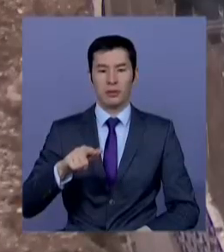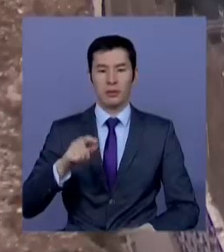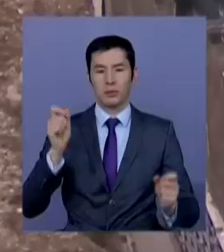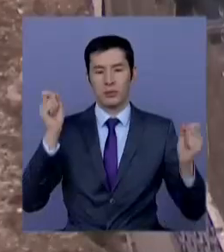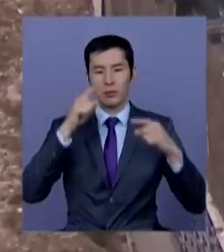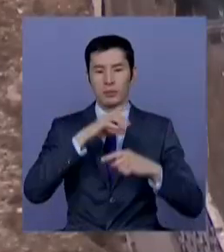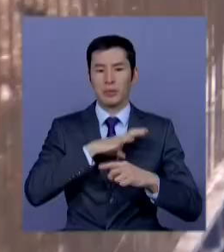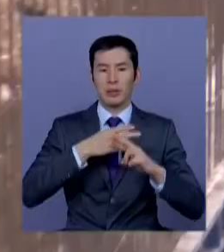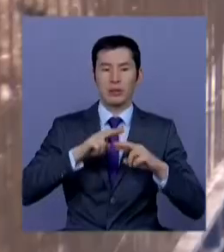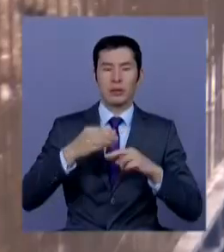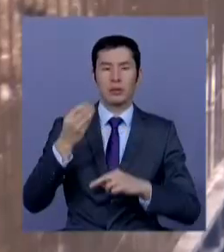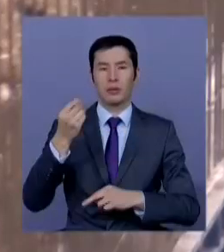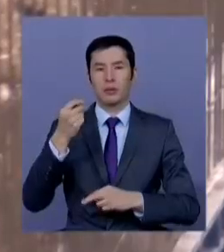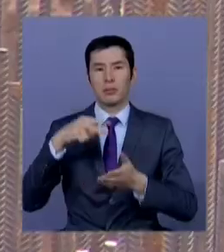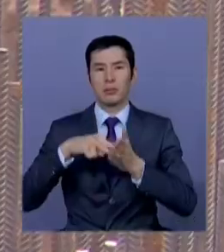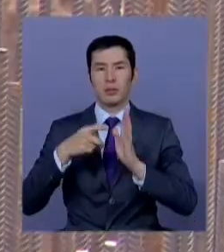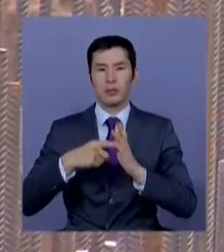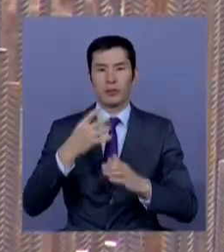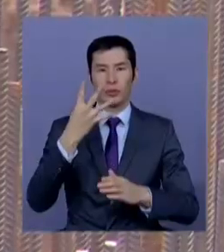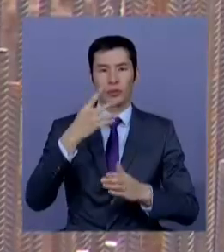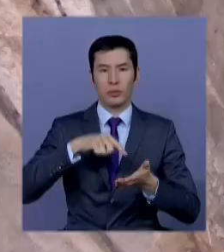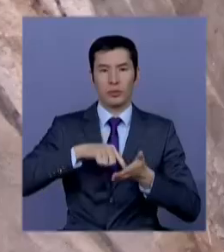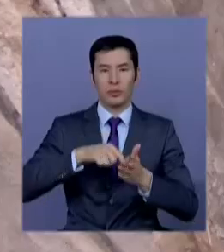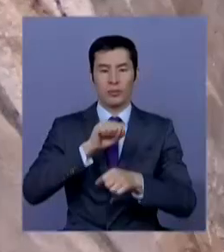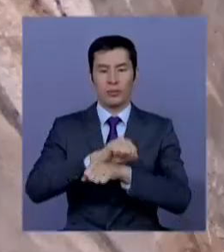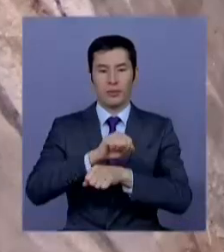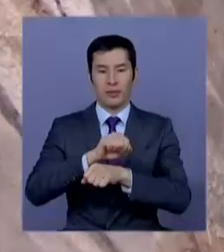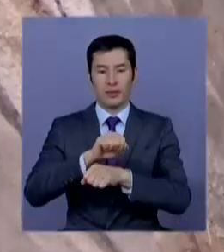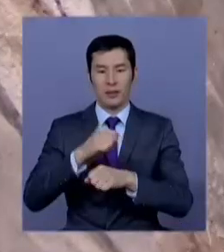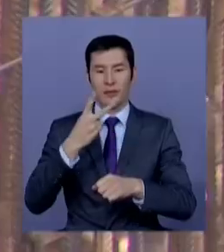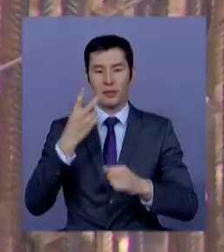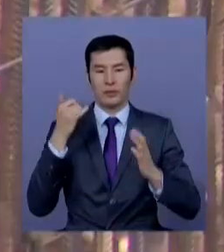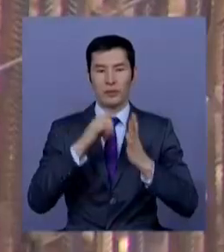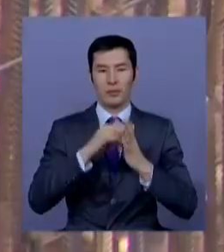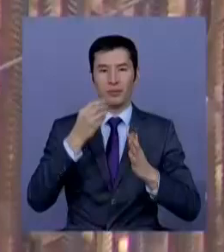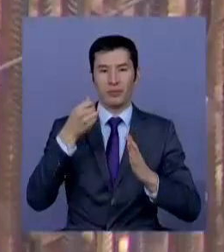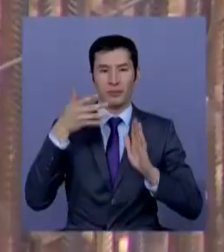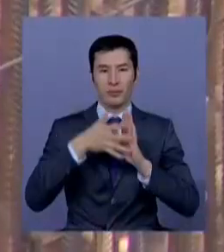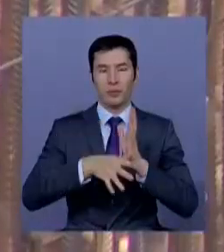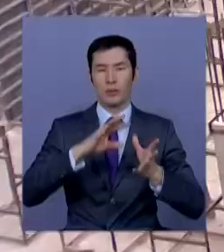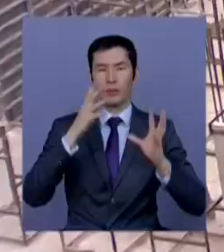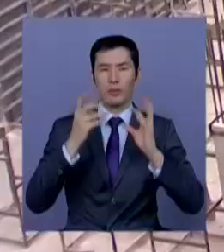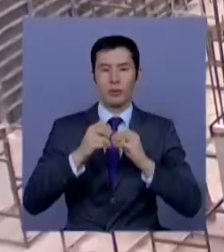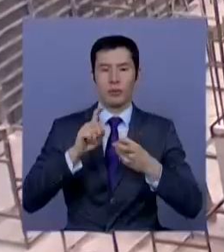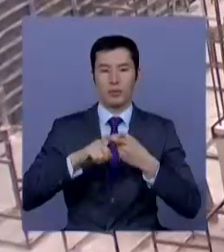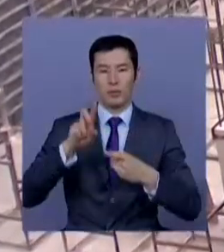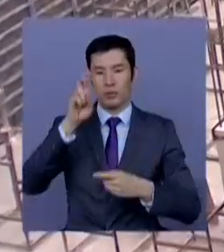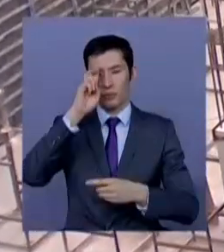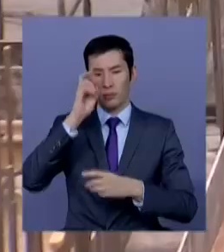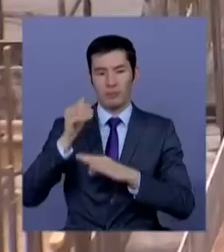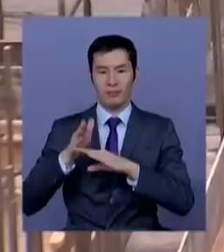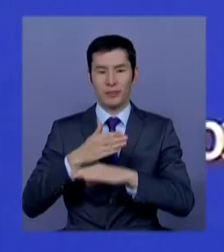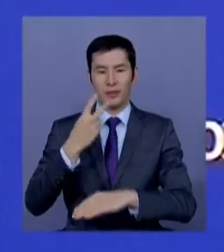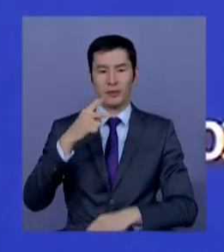Анықталғаны, бұл қаражат жоспарланған 4 станцияның екеуіне бағытталатын болады. Жалпы қарастырылған барлық сомалар тек бюджеттен бөлінуде.